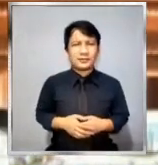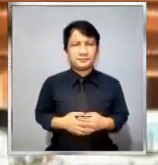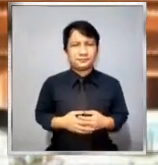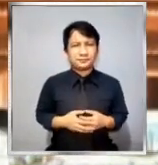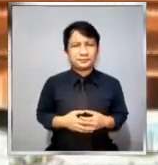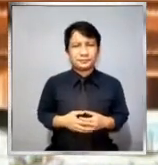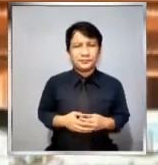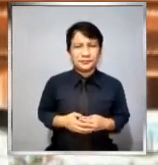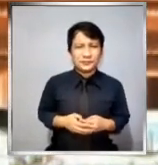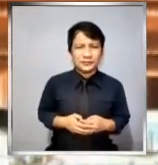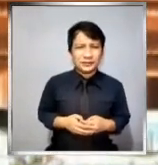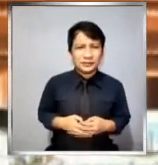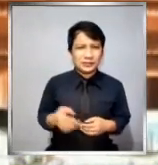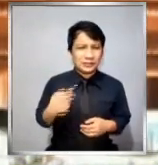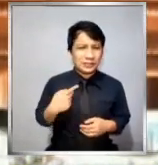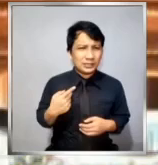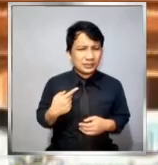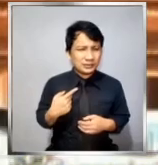dinner, I think, with him.